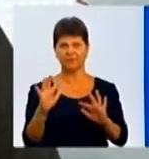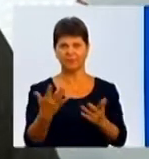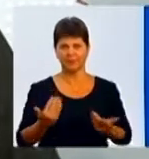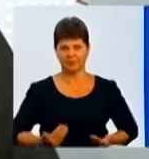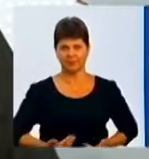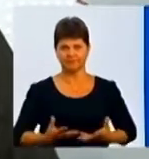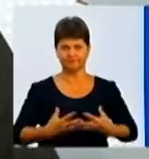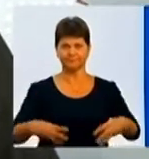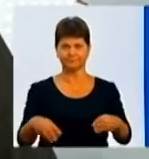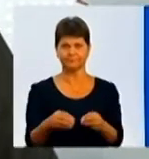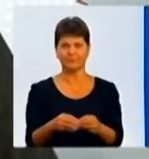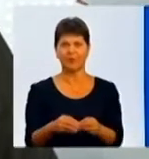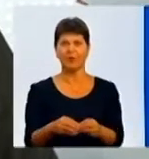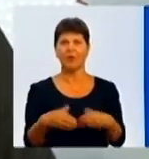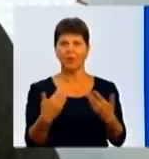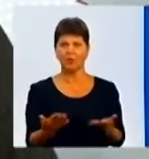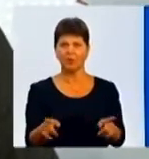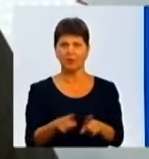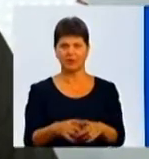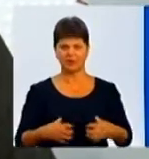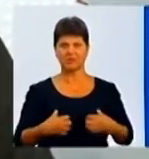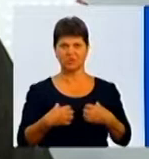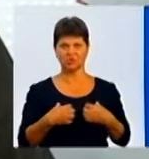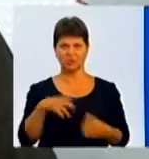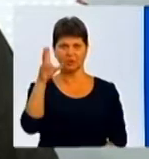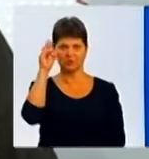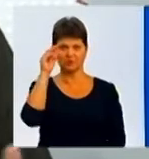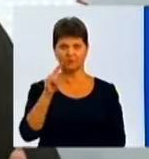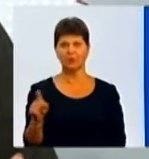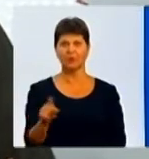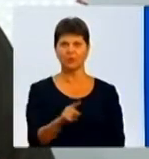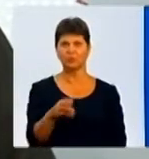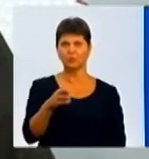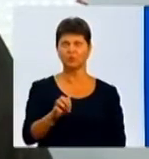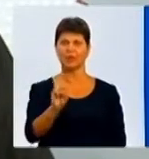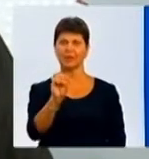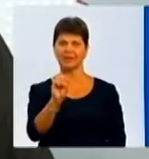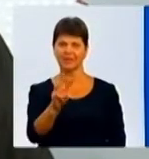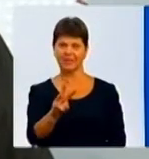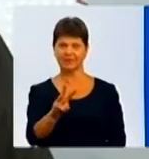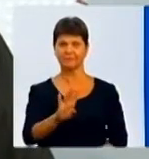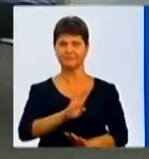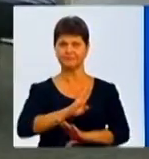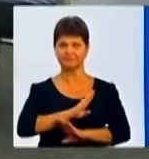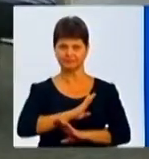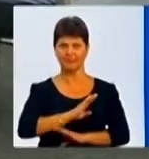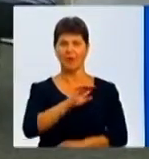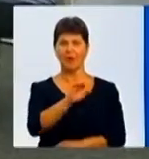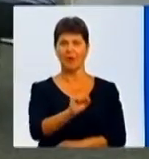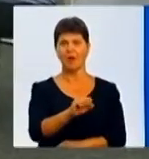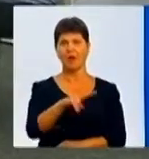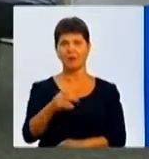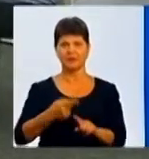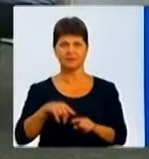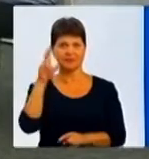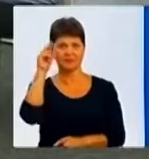Ось такі, я б сказала, страшні цифри, тому що 13 летальних, але за цією цифрою